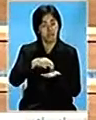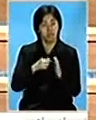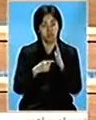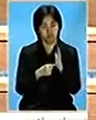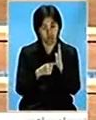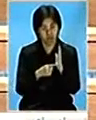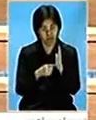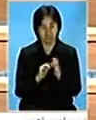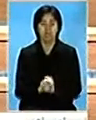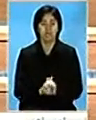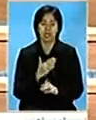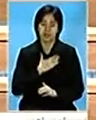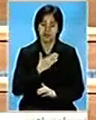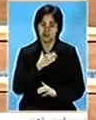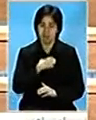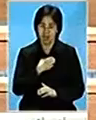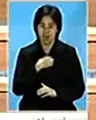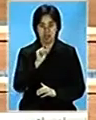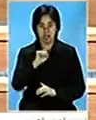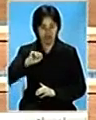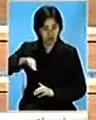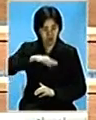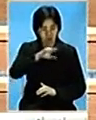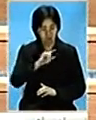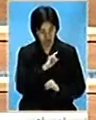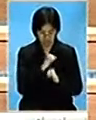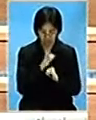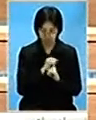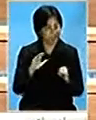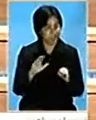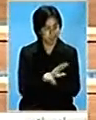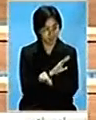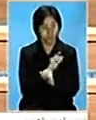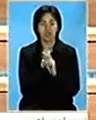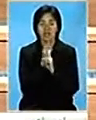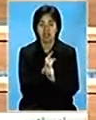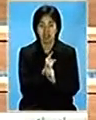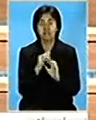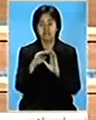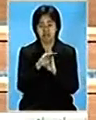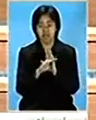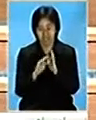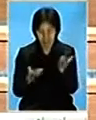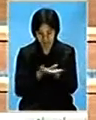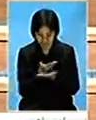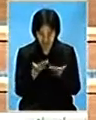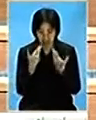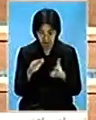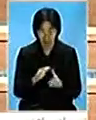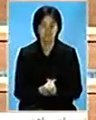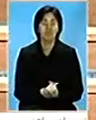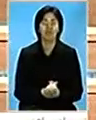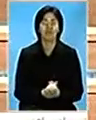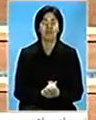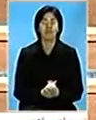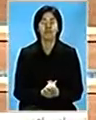าผมต้องการที่จะเห็นสภาแห่งนี้ได้ทำหน้าที่อย่างสมบูรณ์แบบตามที่ท่านได้ตั้งค่านิยมร่วมเอาไ